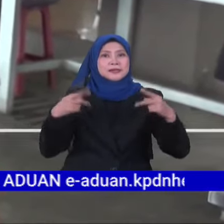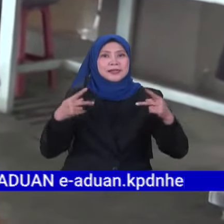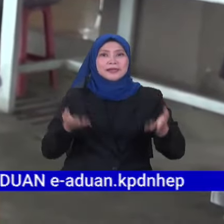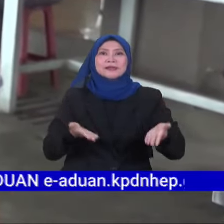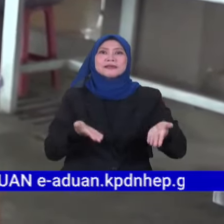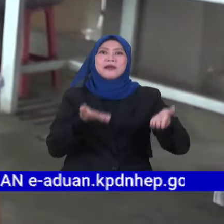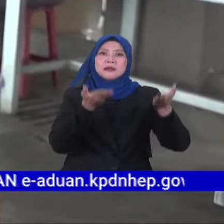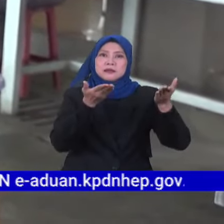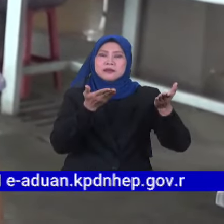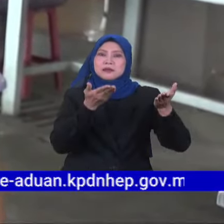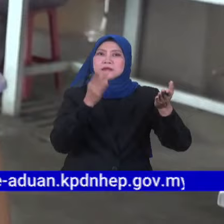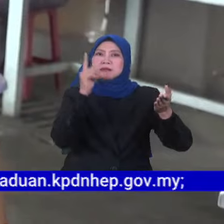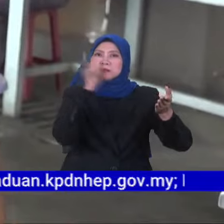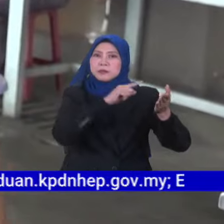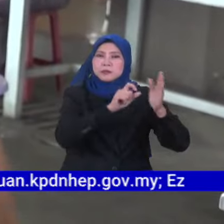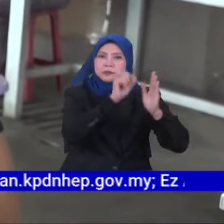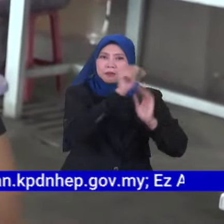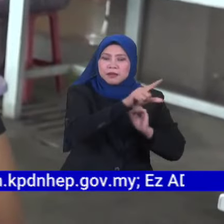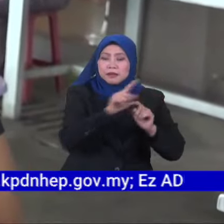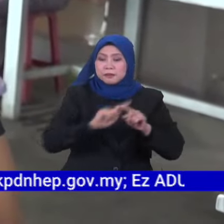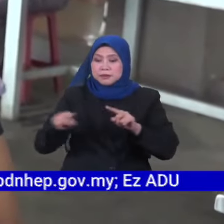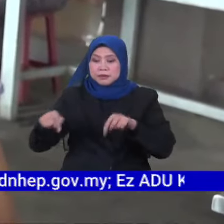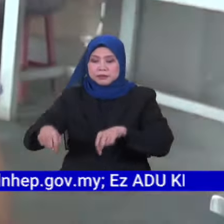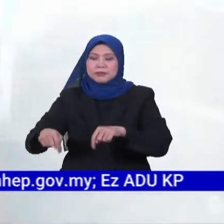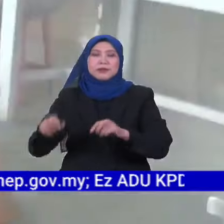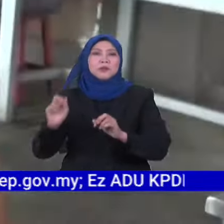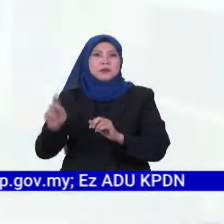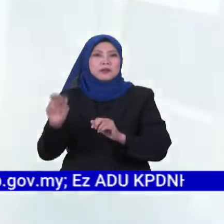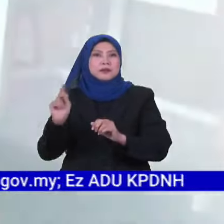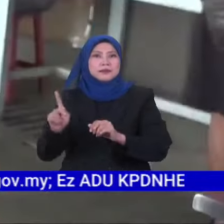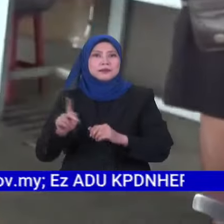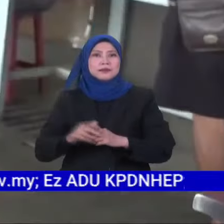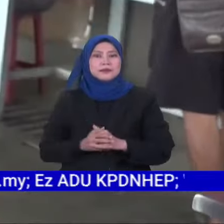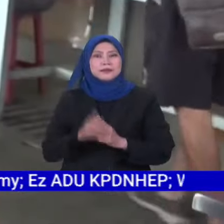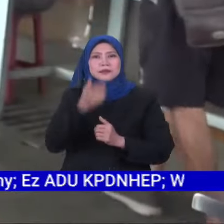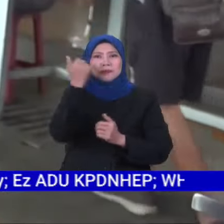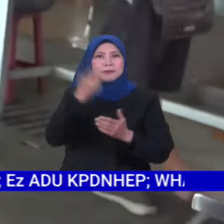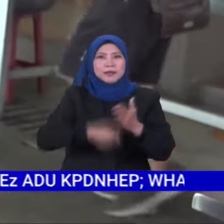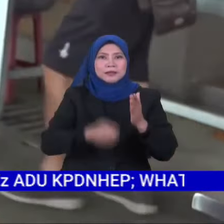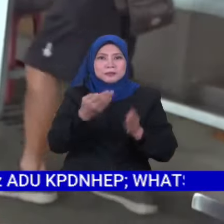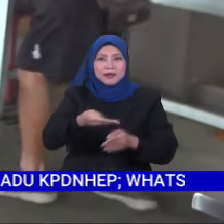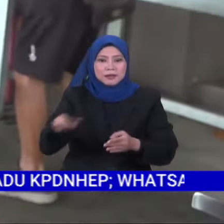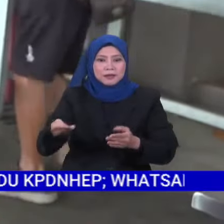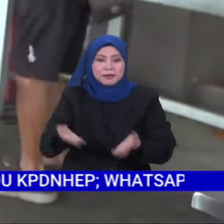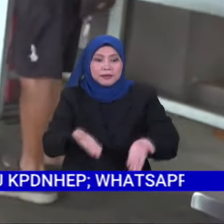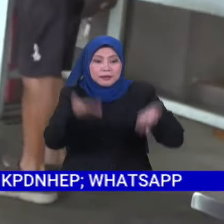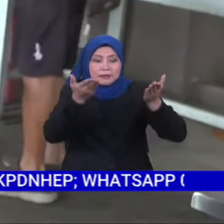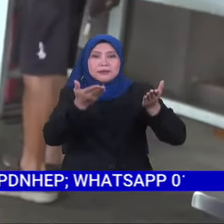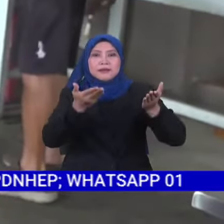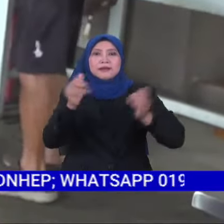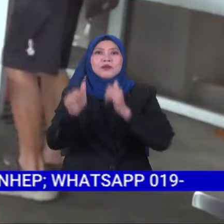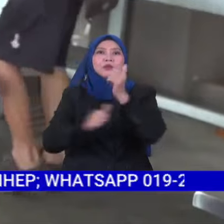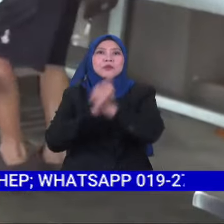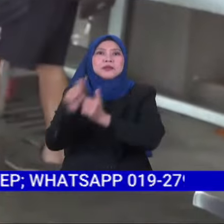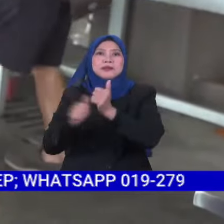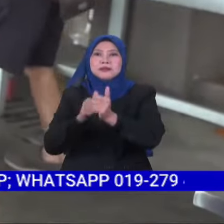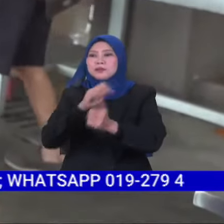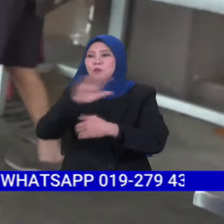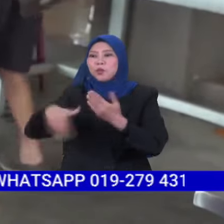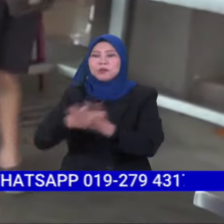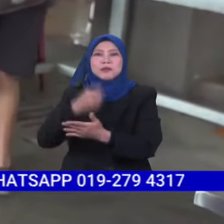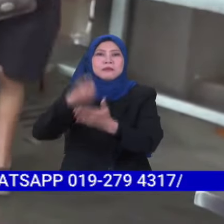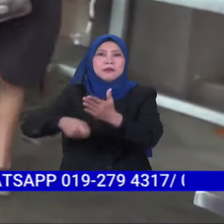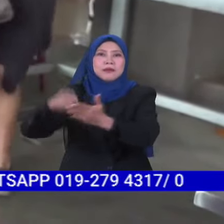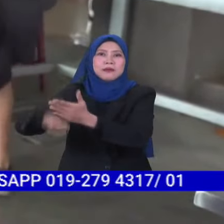kenapa uski tapi ke sini oke ya teknik zuko sebagai bagian naik atau medis jadi hoah tinggi